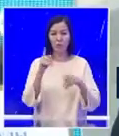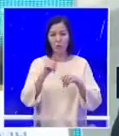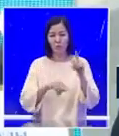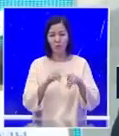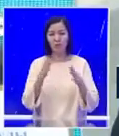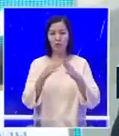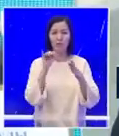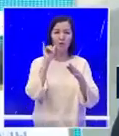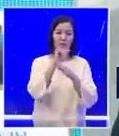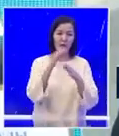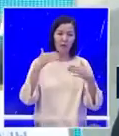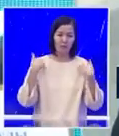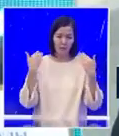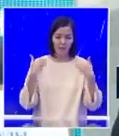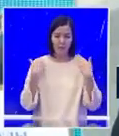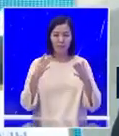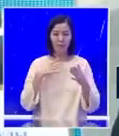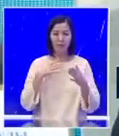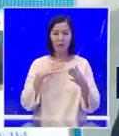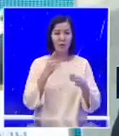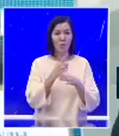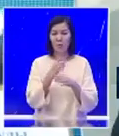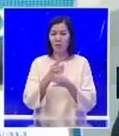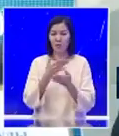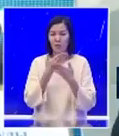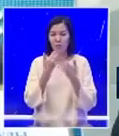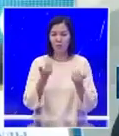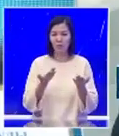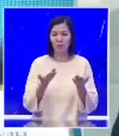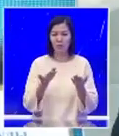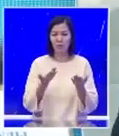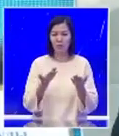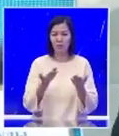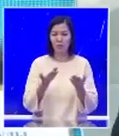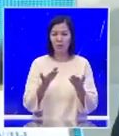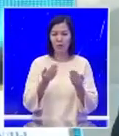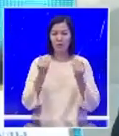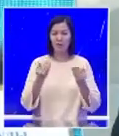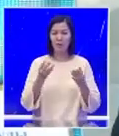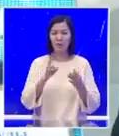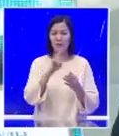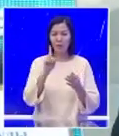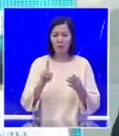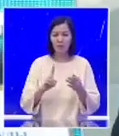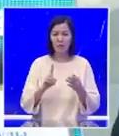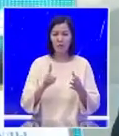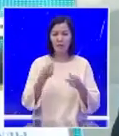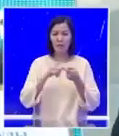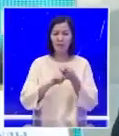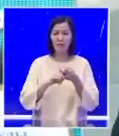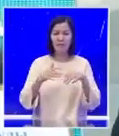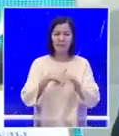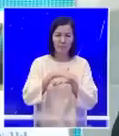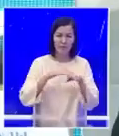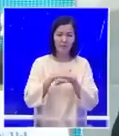барып амандасып сөйтіп жүрген ғой. Сондықтан сен осы Наурызға байланысты үлкен тойлардың бәрін қазір көп адам жиналатын жерін бәріне тыйым